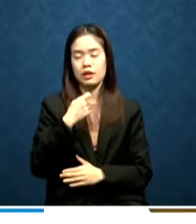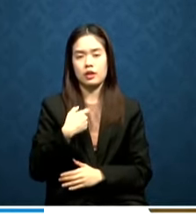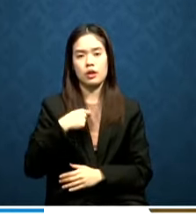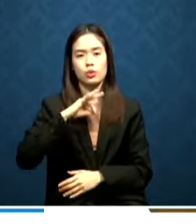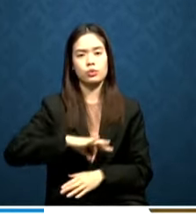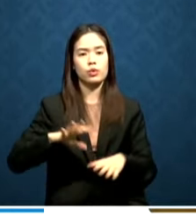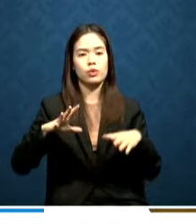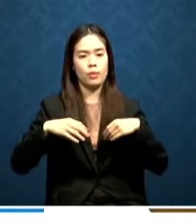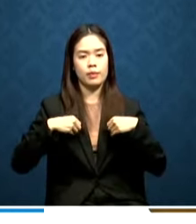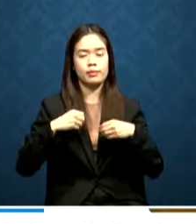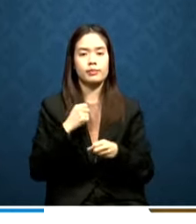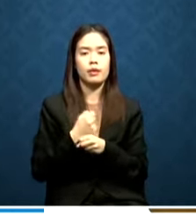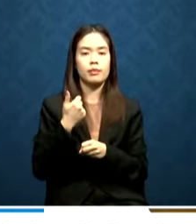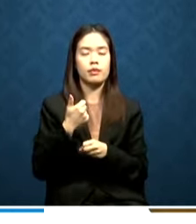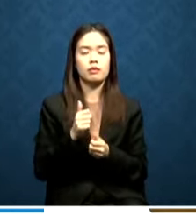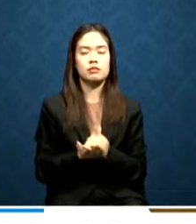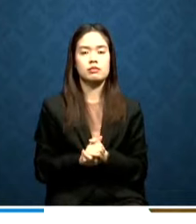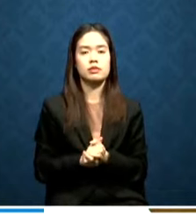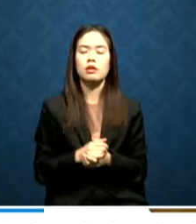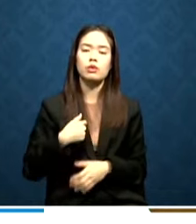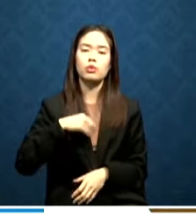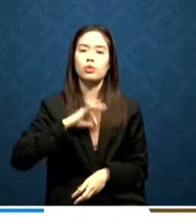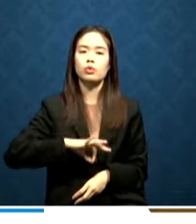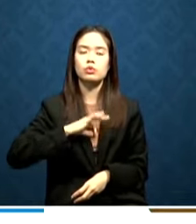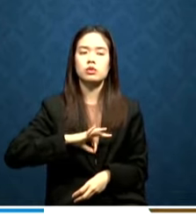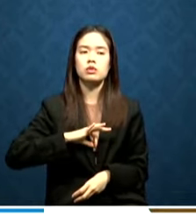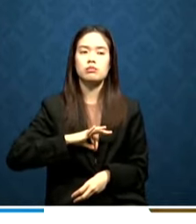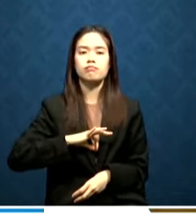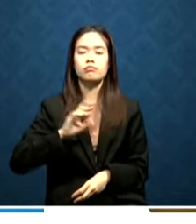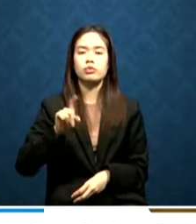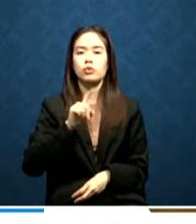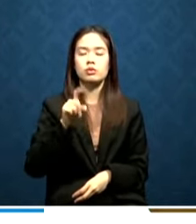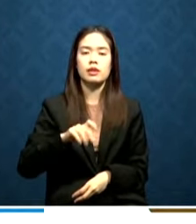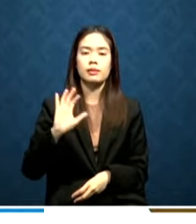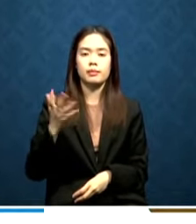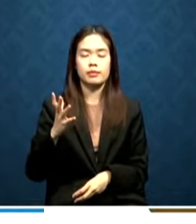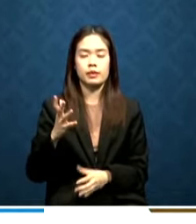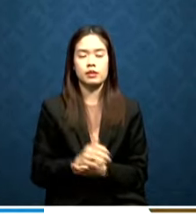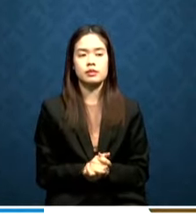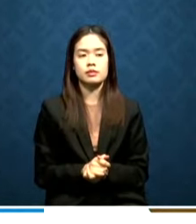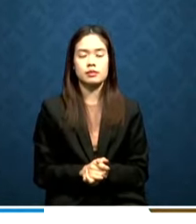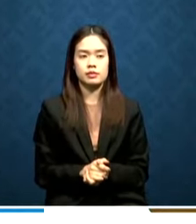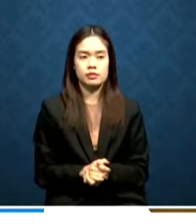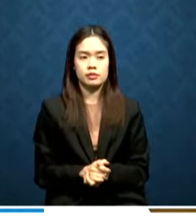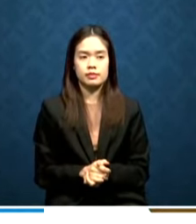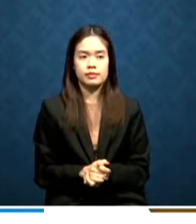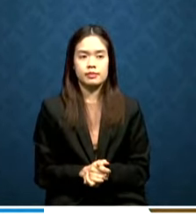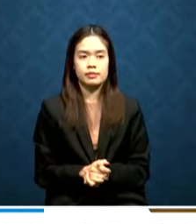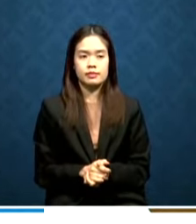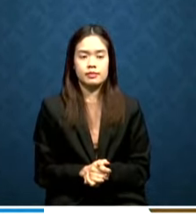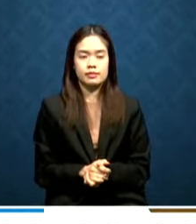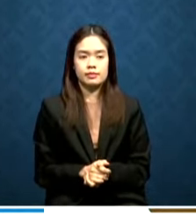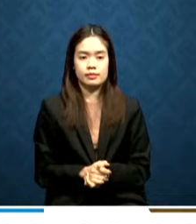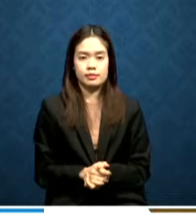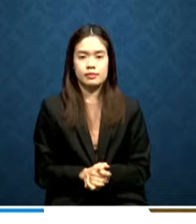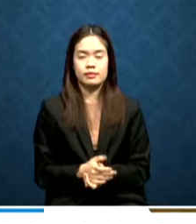ได้นะครับก็เลยไม่ติดใจในการเสนอคำรายยติแล้วก็อีกอย่างที่จะเป็นประเด็นก็คือว่าจากการ